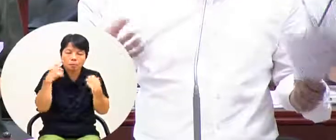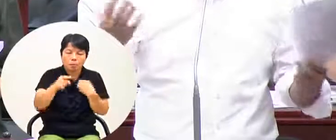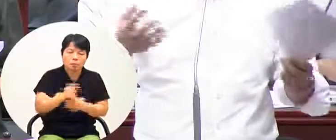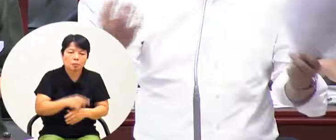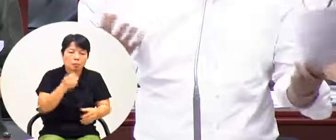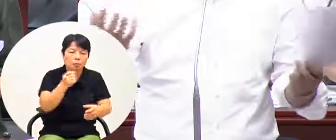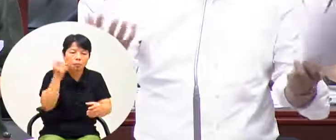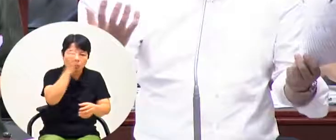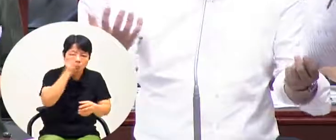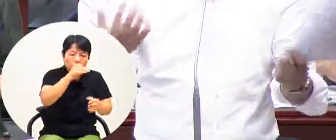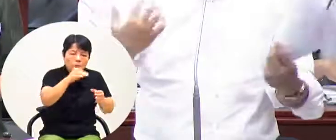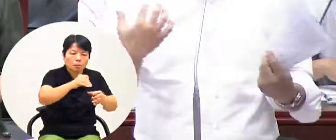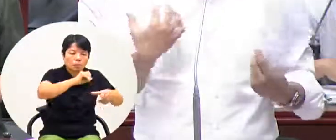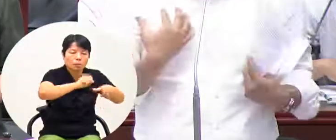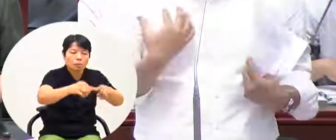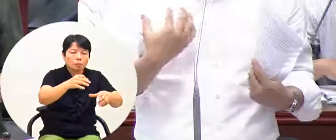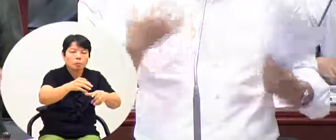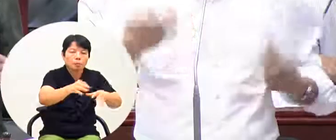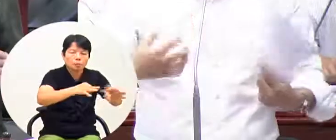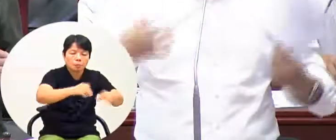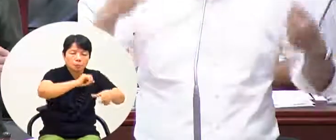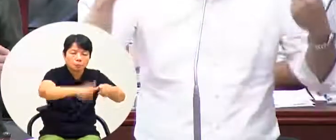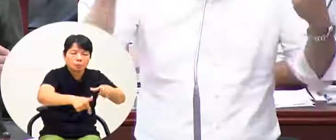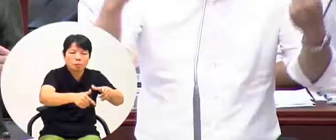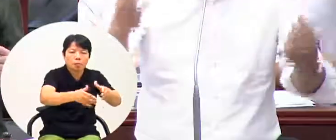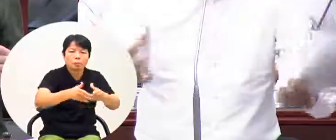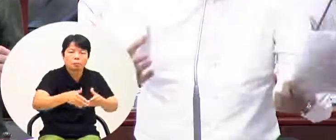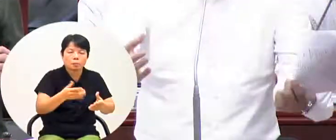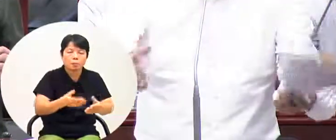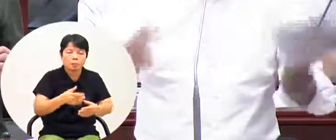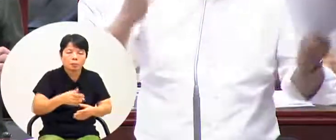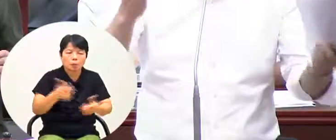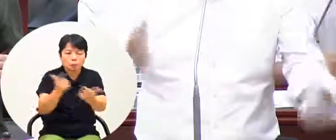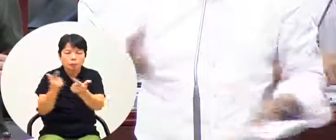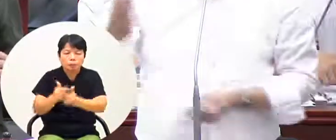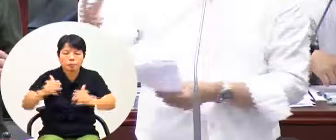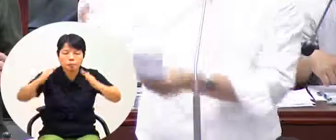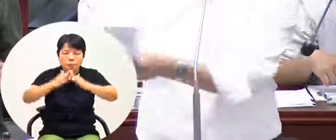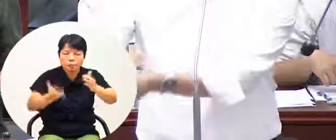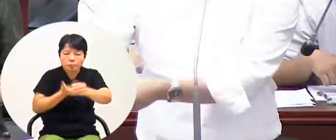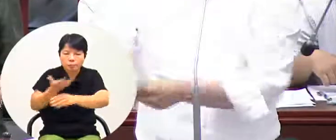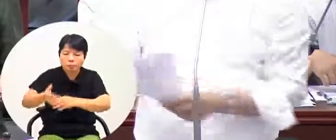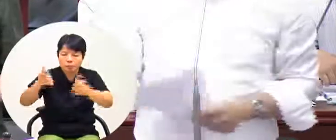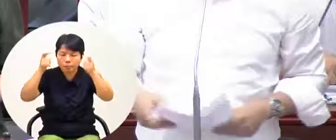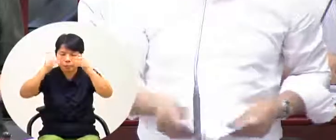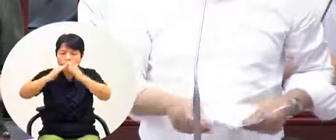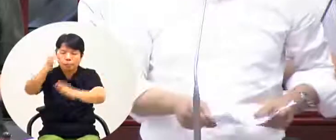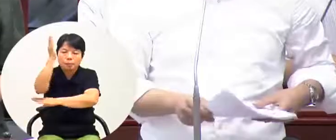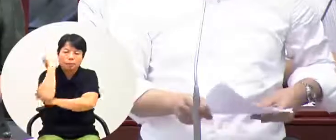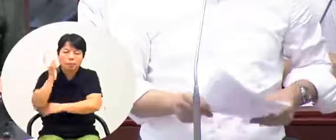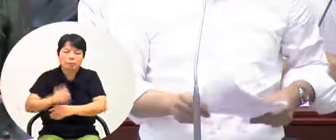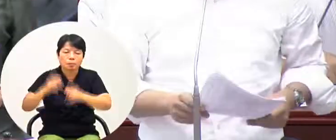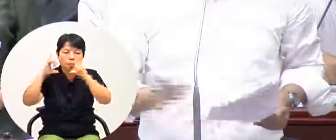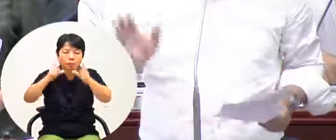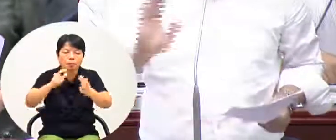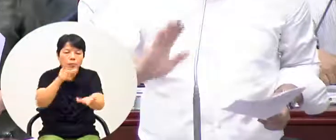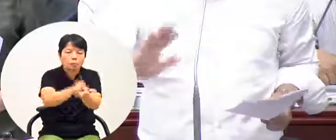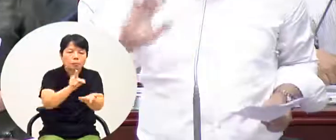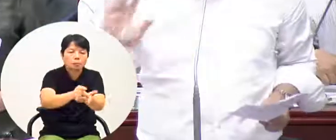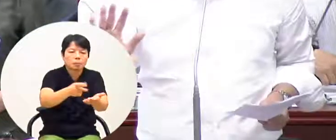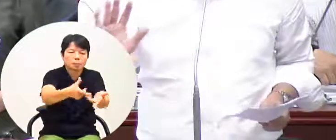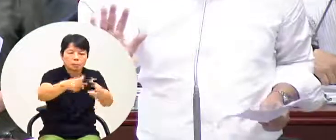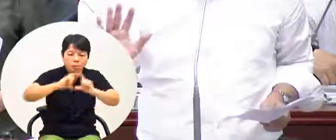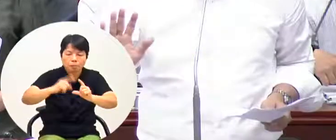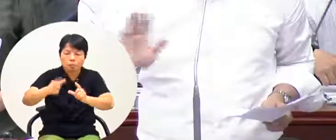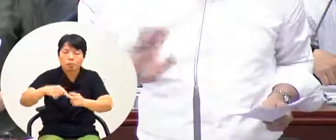东，适合的房子提供出来给政府，由政府来出面跟他们租，再转租给我们这个社会上需要的人。所以我